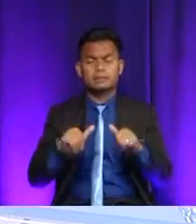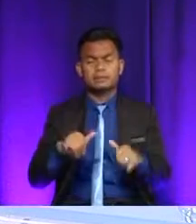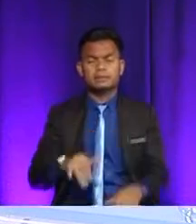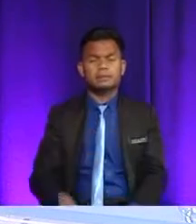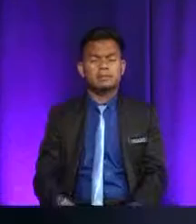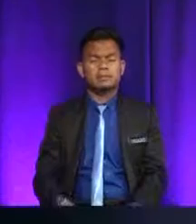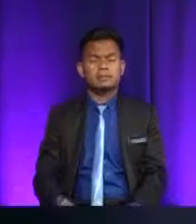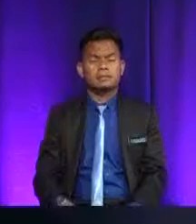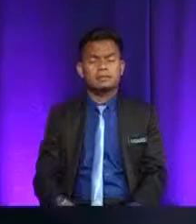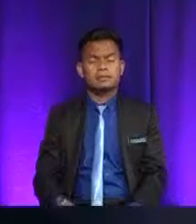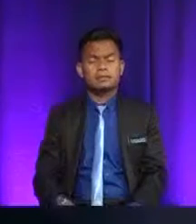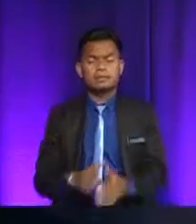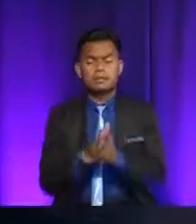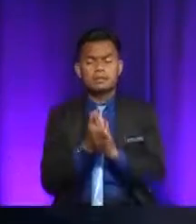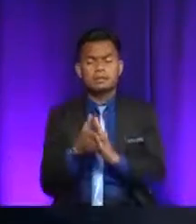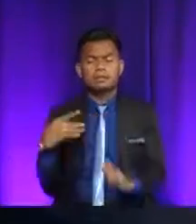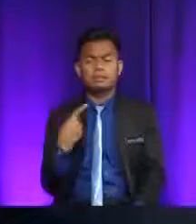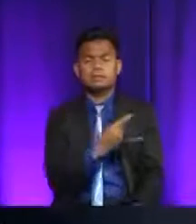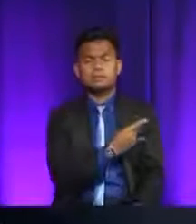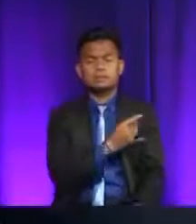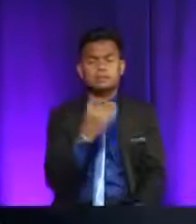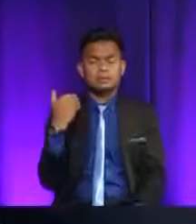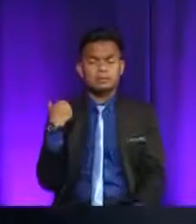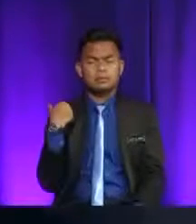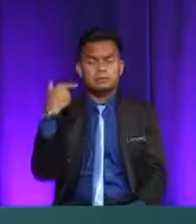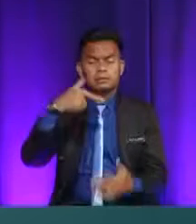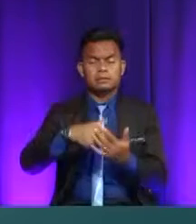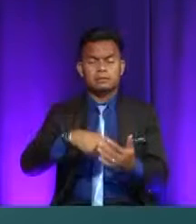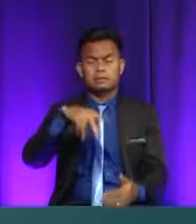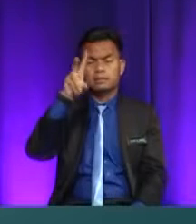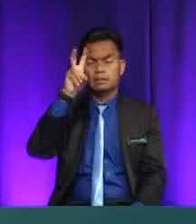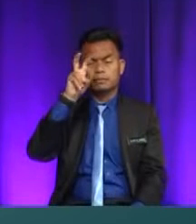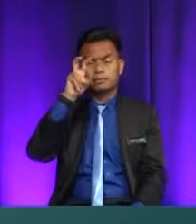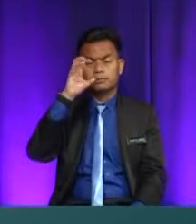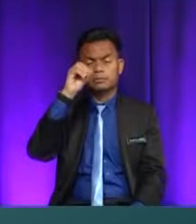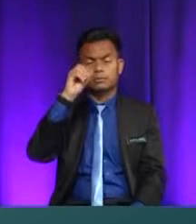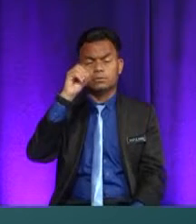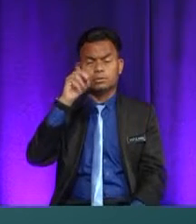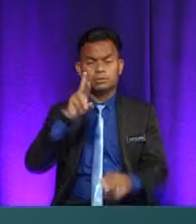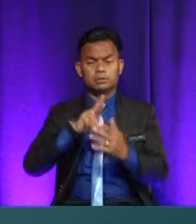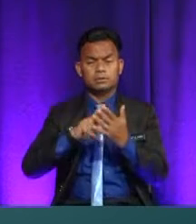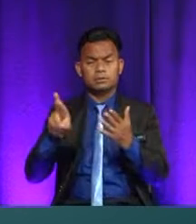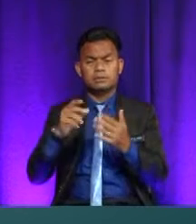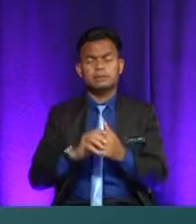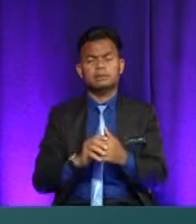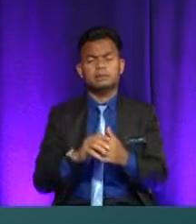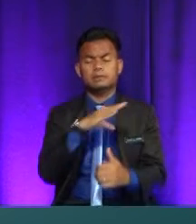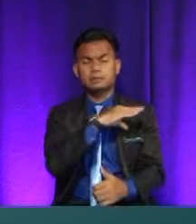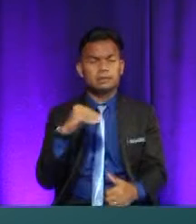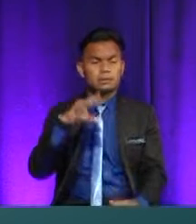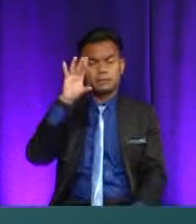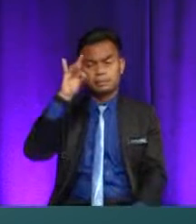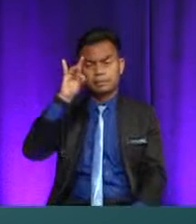kita ada lagi 80 Ringgit dan 80 Ringgit itulah akan ditukarkan sebagai